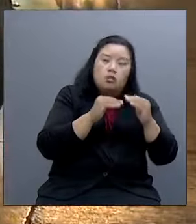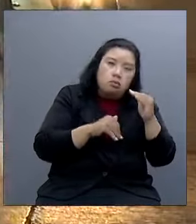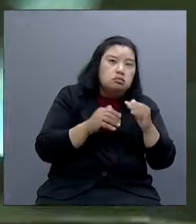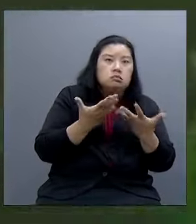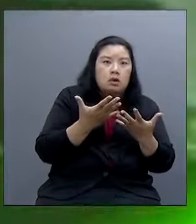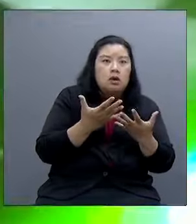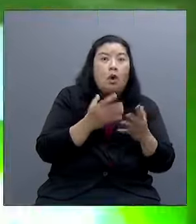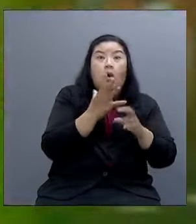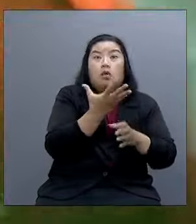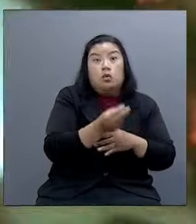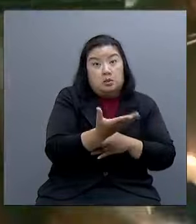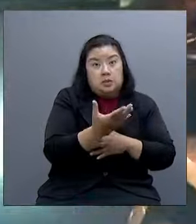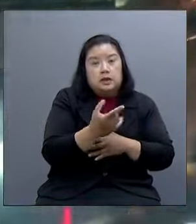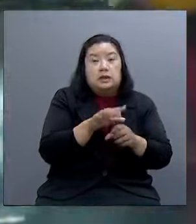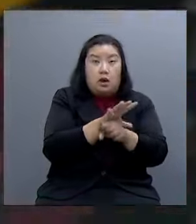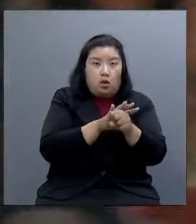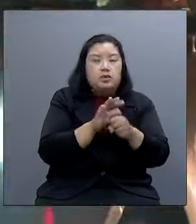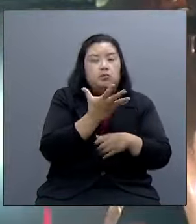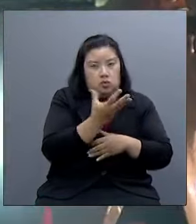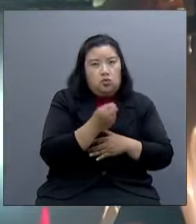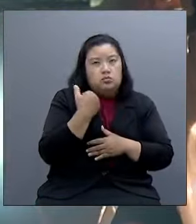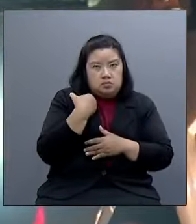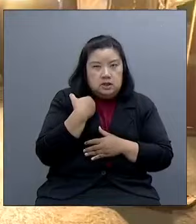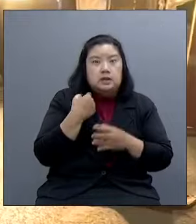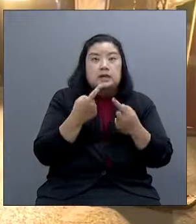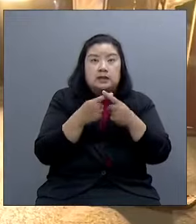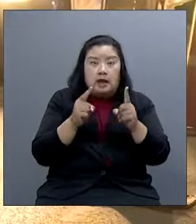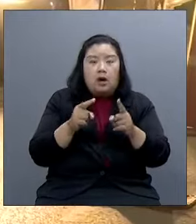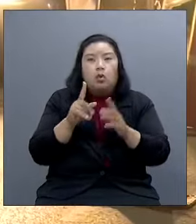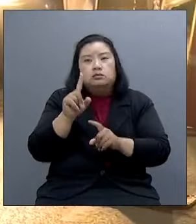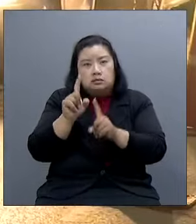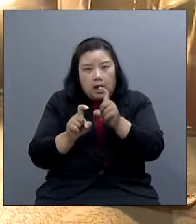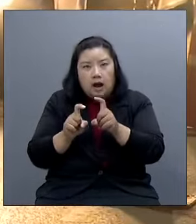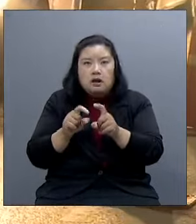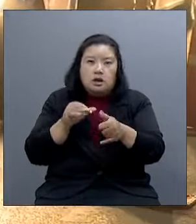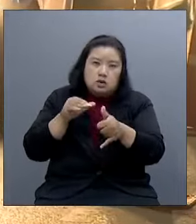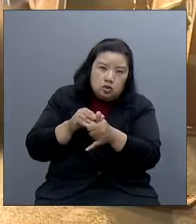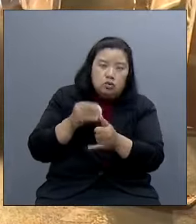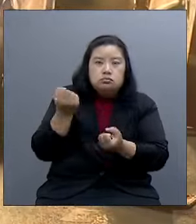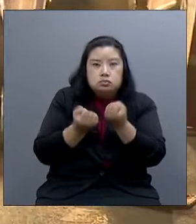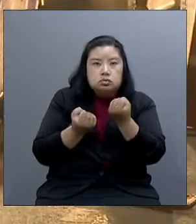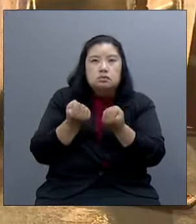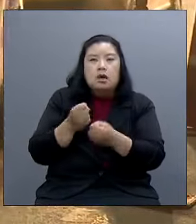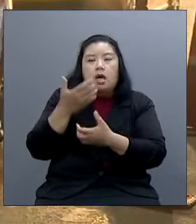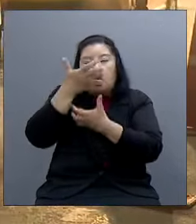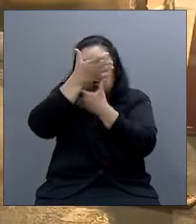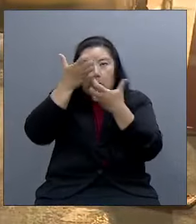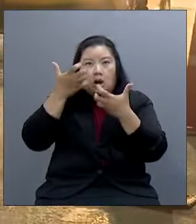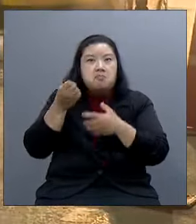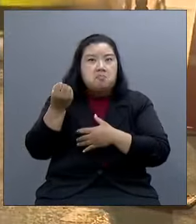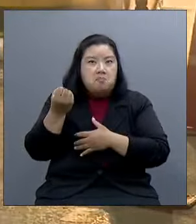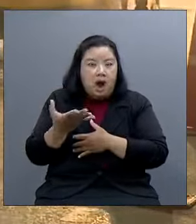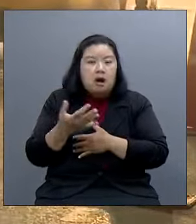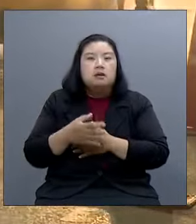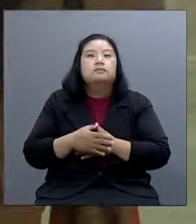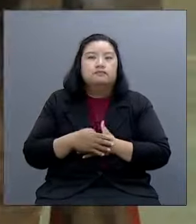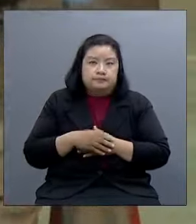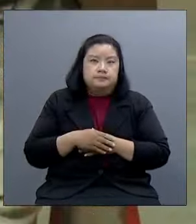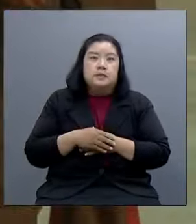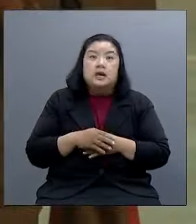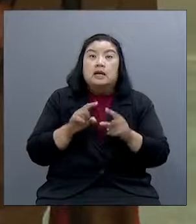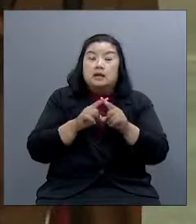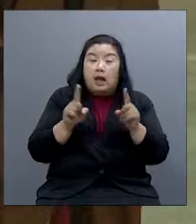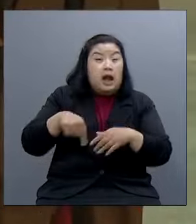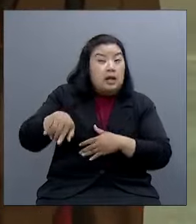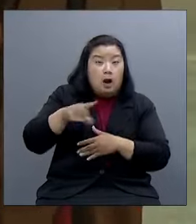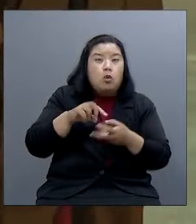ะยกเว้นช่วงโควิด -19 ขณะที่จำนวนผู้เสียชีวิตจากอุบัติเหตุเมาขับก็ยังมีแนวโน้มสูงยกเว้นช่วงโควิด -19 เหมือนกันค่ะซึ่งหนึ่ง